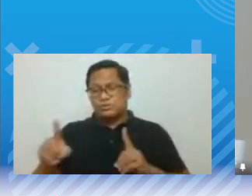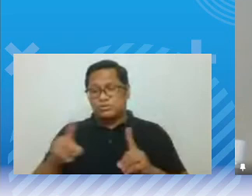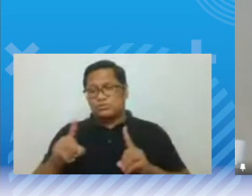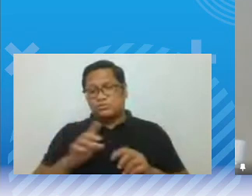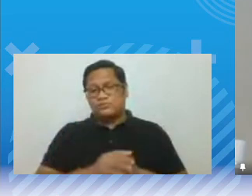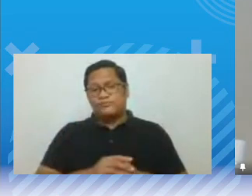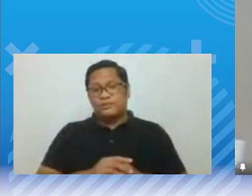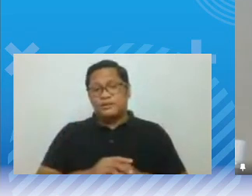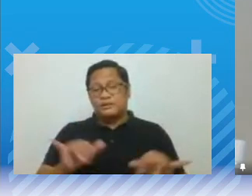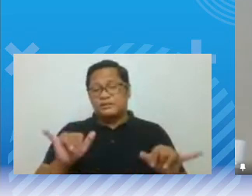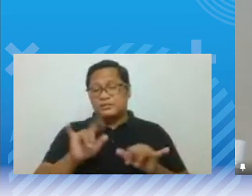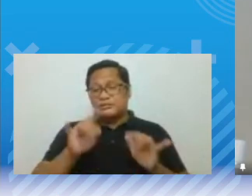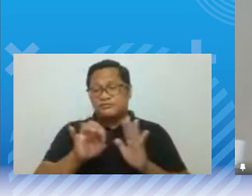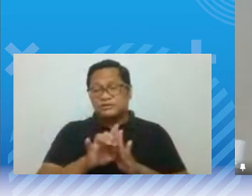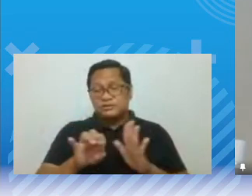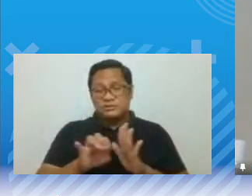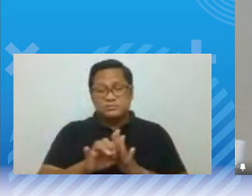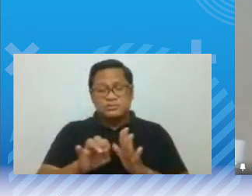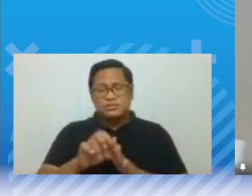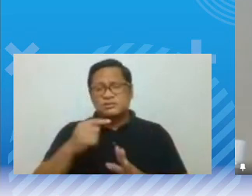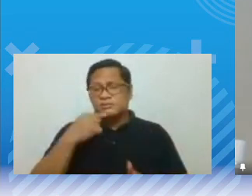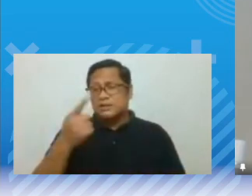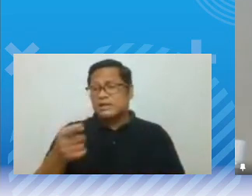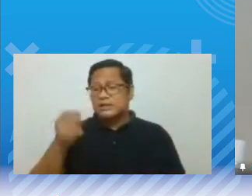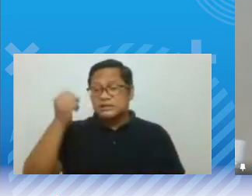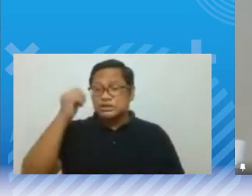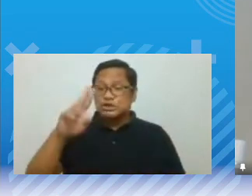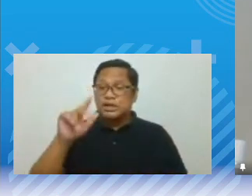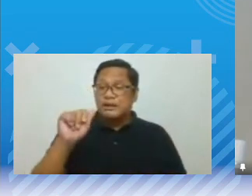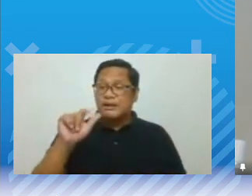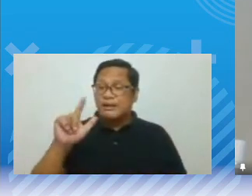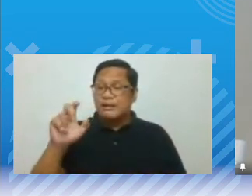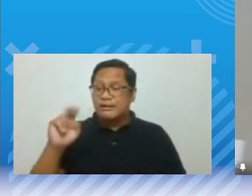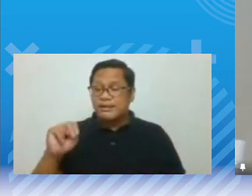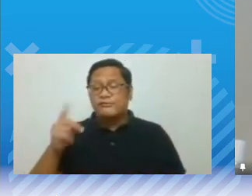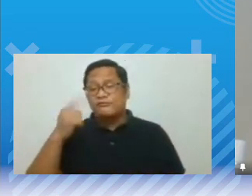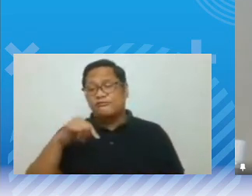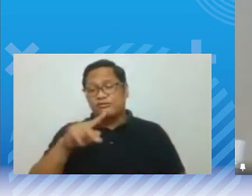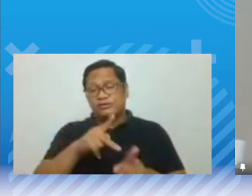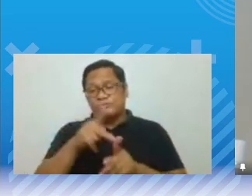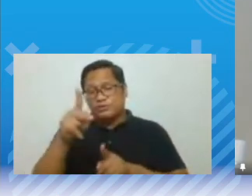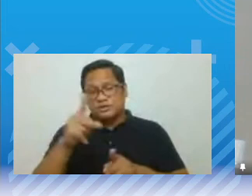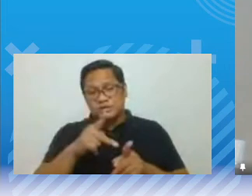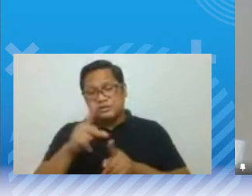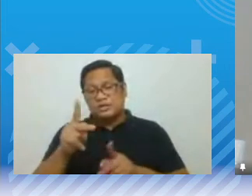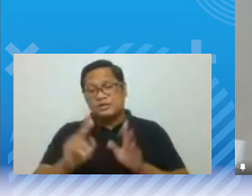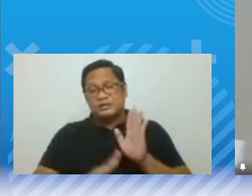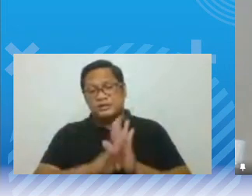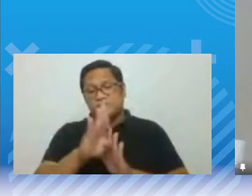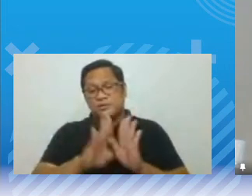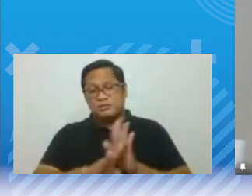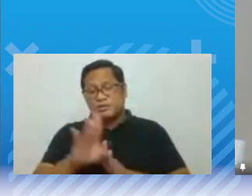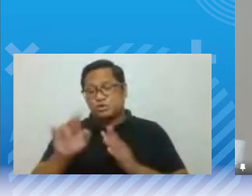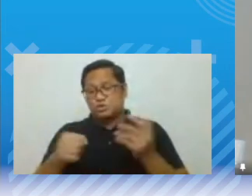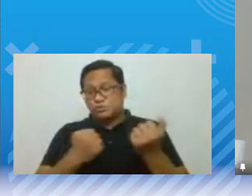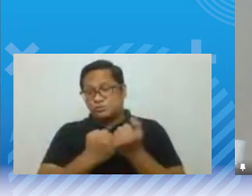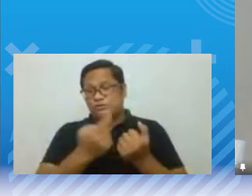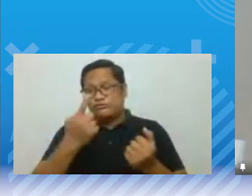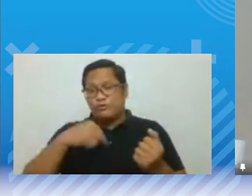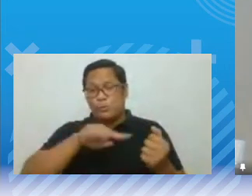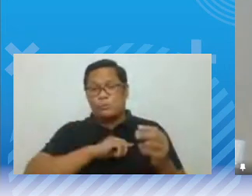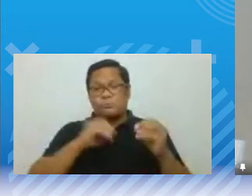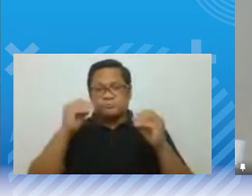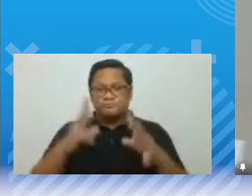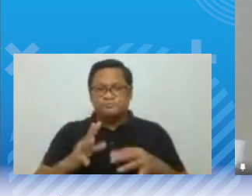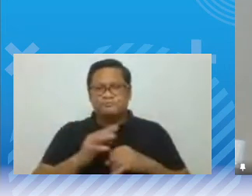dun sa paglatag din ni Sir Allen dun sa professional development support sa mga kaguruan natin, we